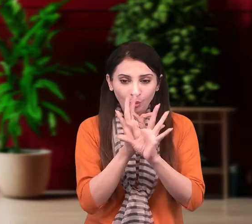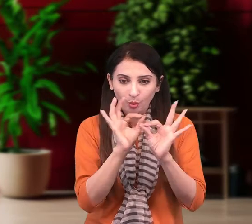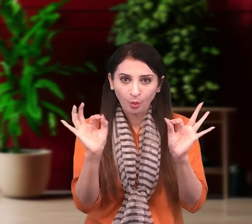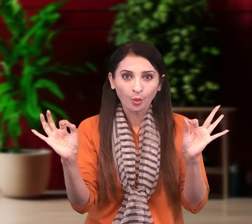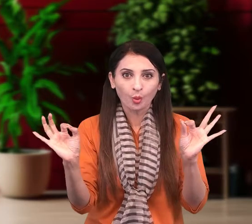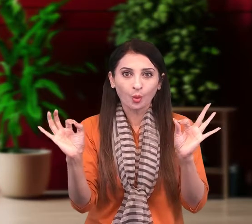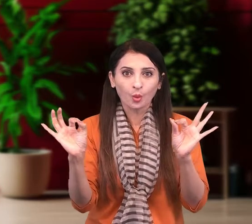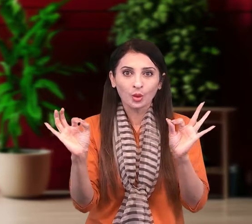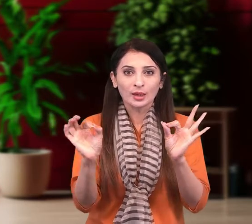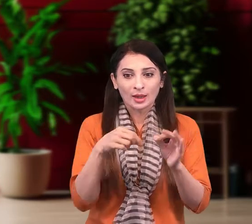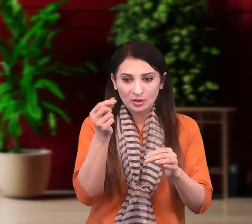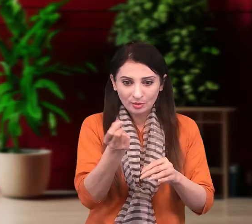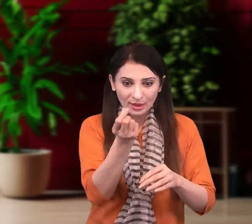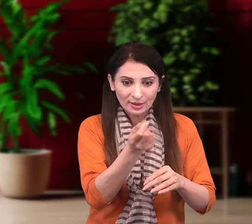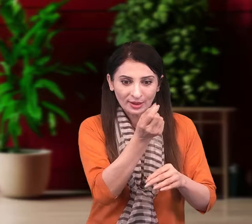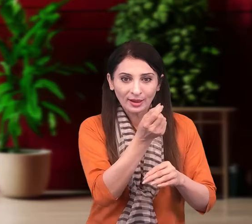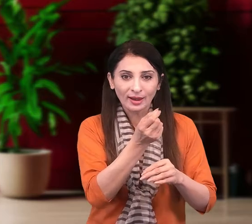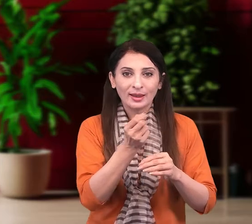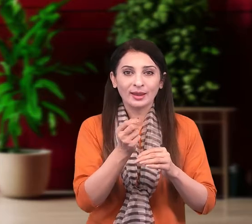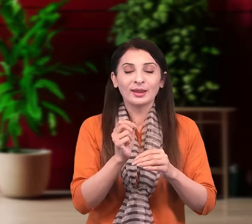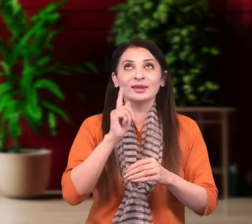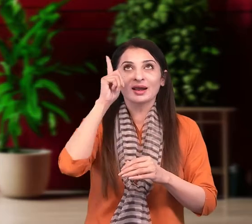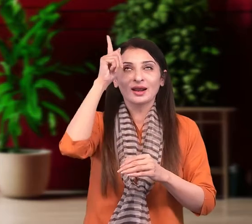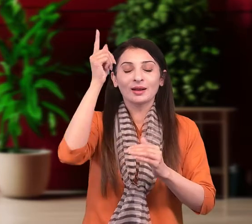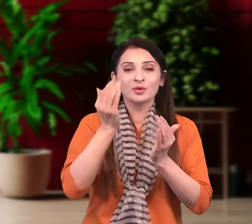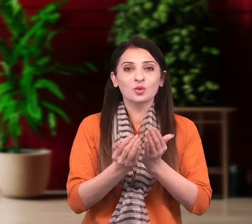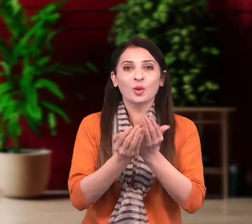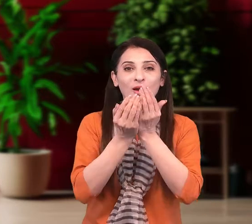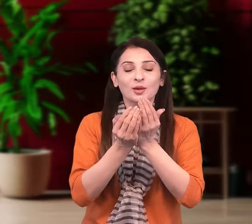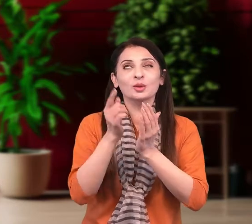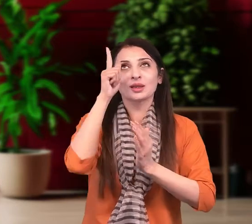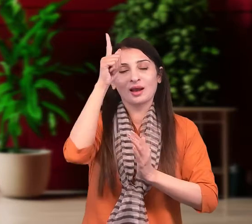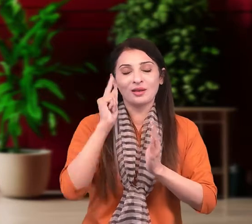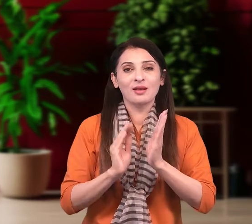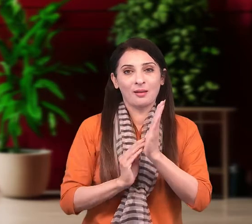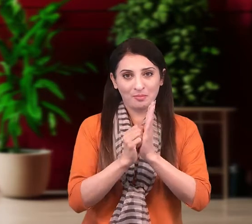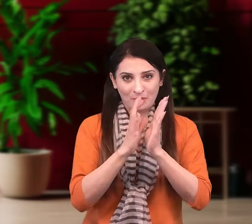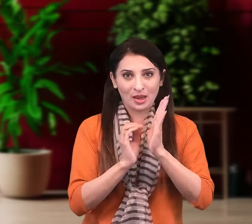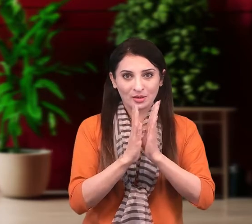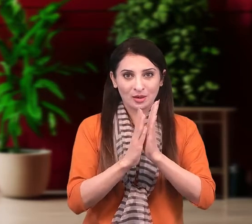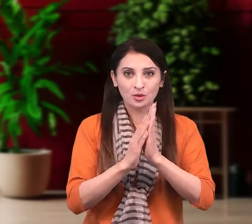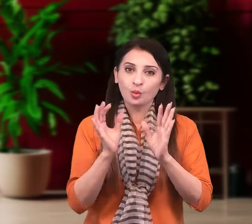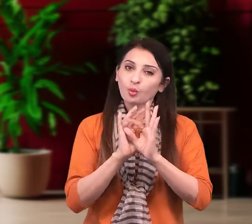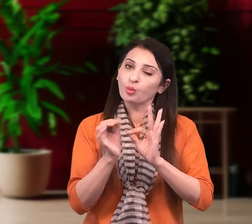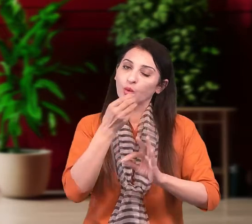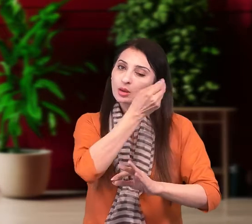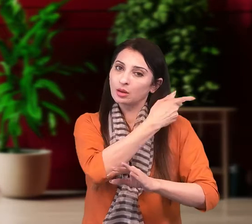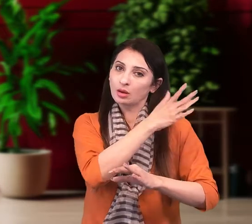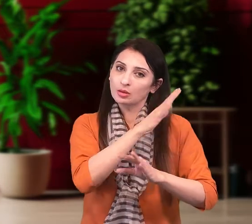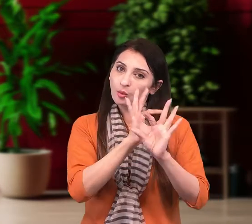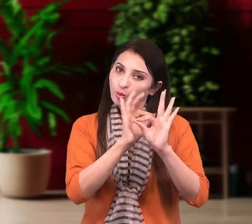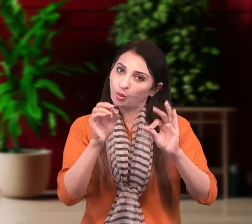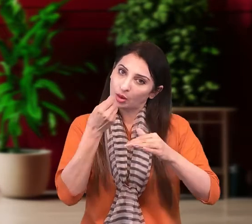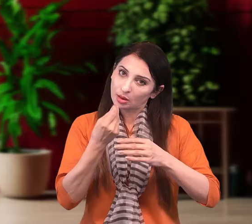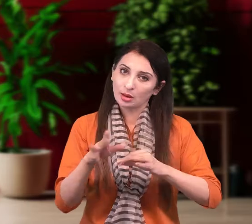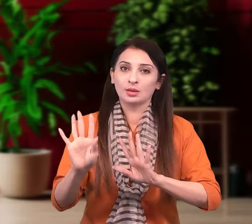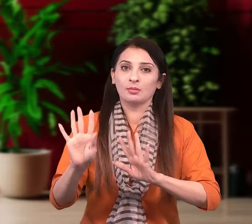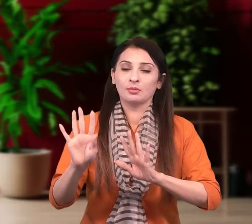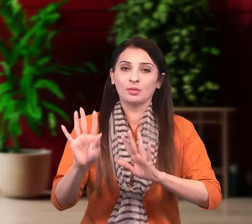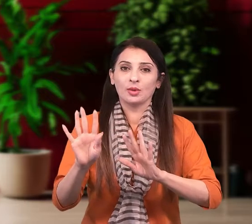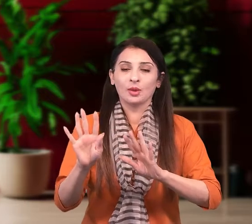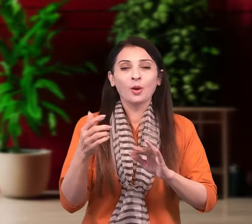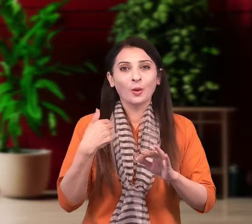it starts sounding preachy. तो that was the struggle कि क्या मैं दाई हूँ इन द रूम, क्या मैं